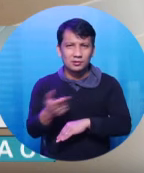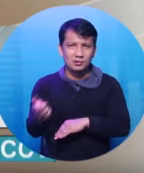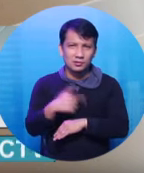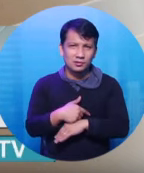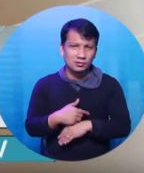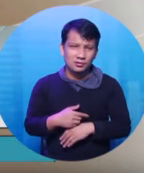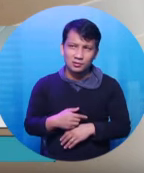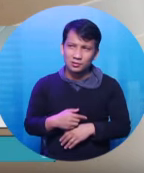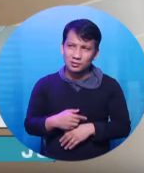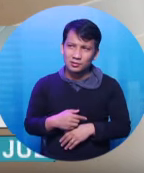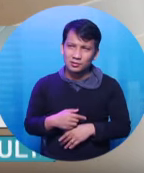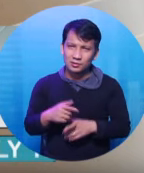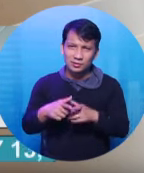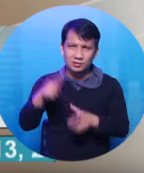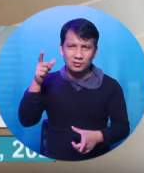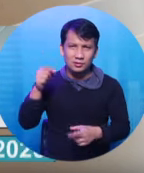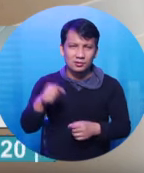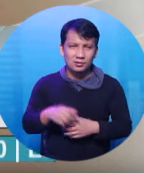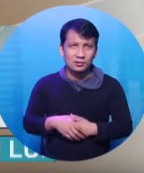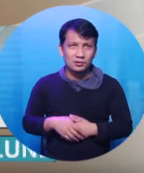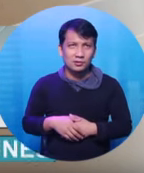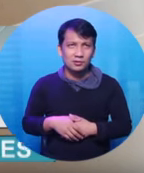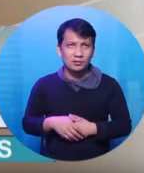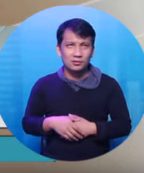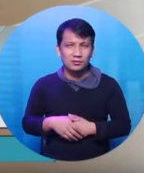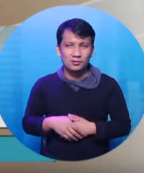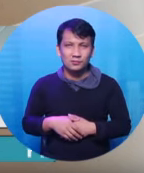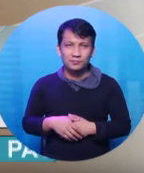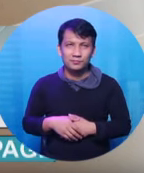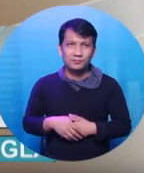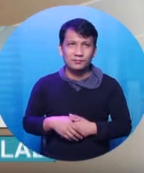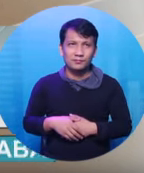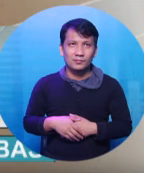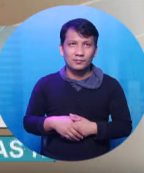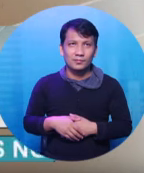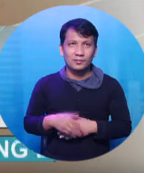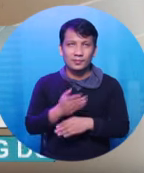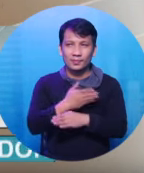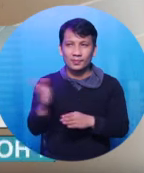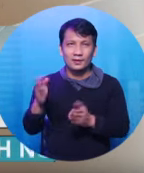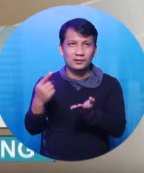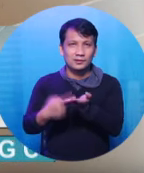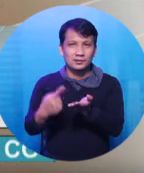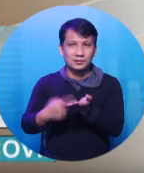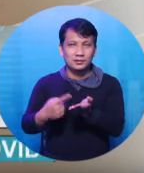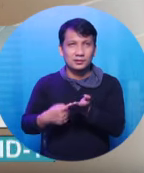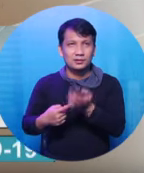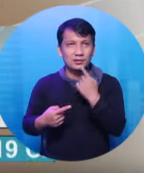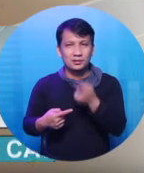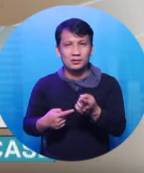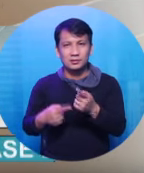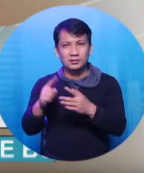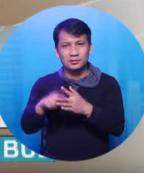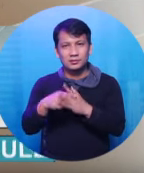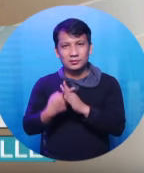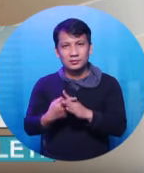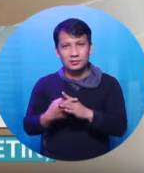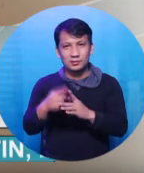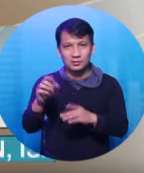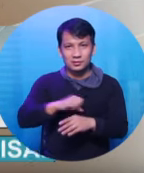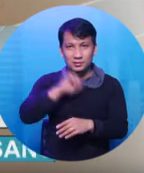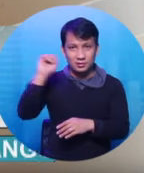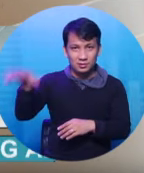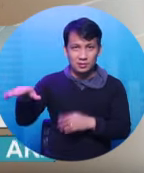yung, basta yung, okay, ma'am Angelica, kaya na pag-usapan to, kasi ikaw nag-una, binato mo siya